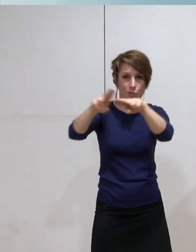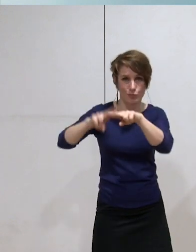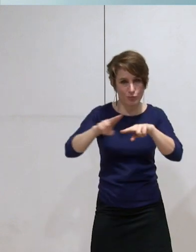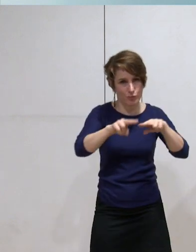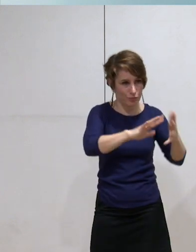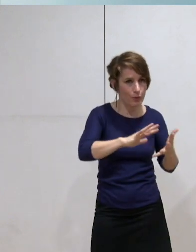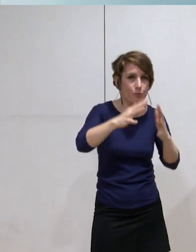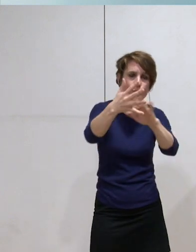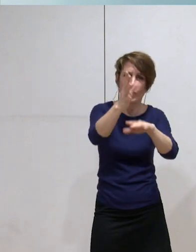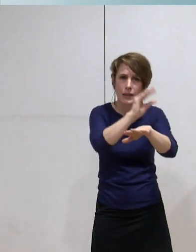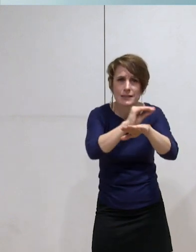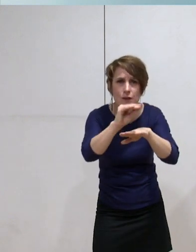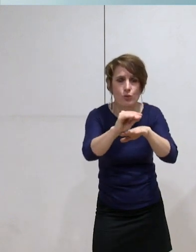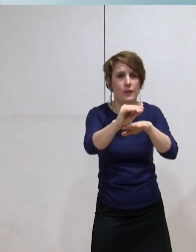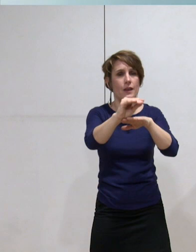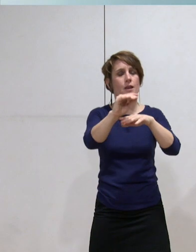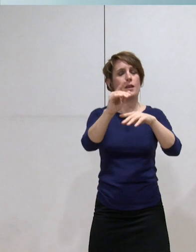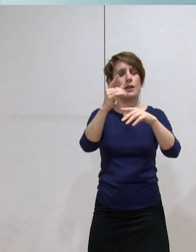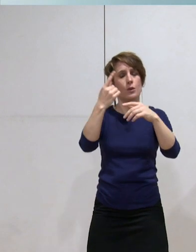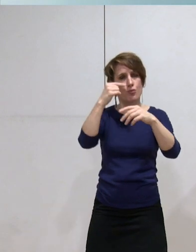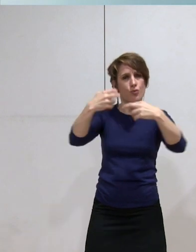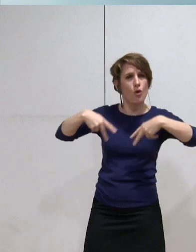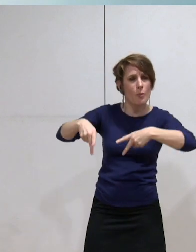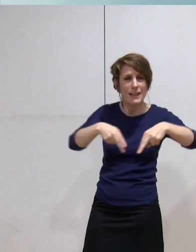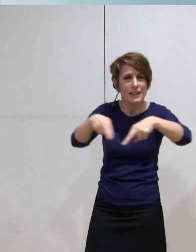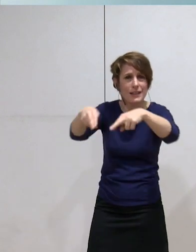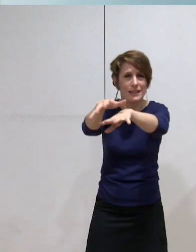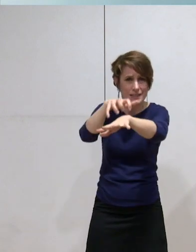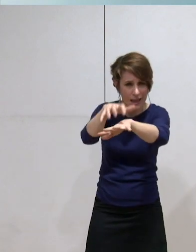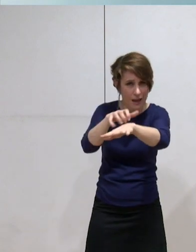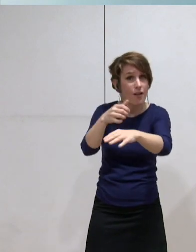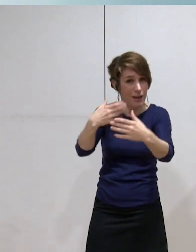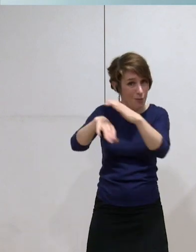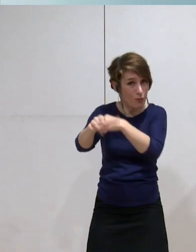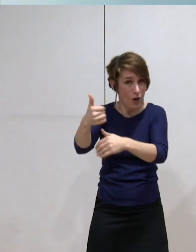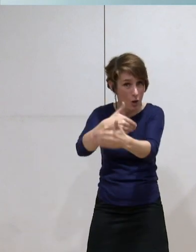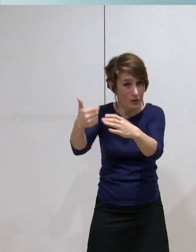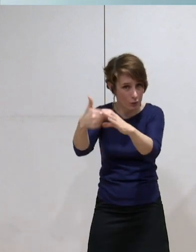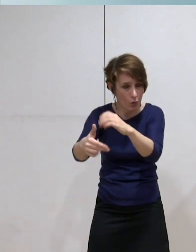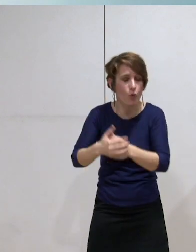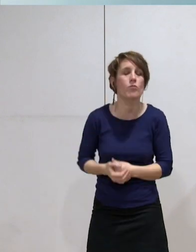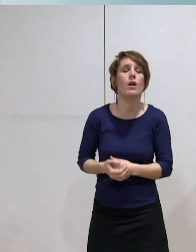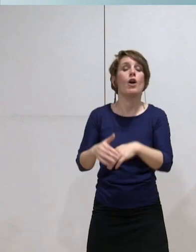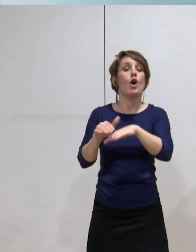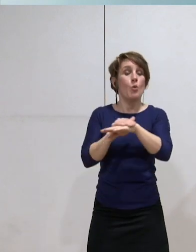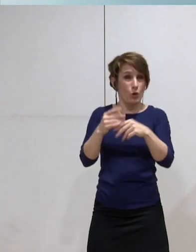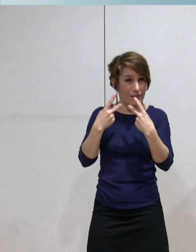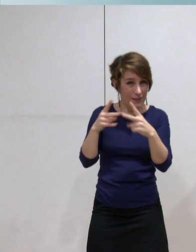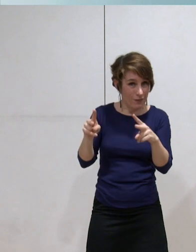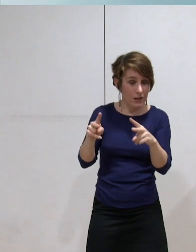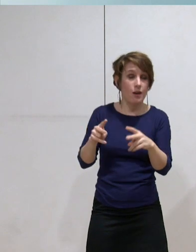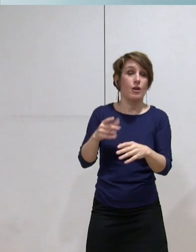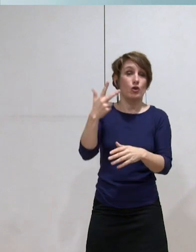d'euros travaux de sécurisation des berges de l'iser pour 1 million d'euros politique de la ville 3,9 million